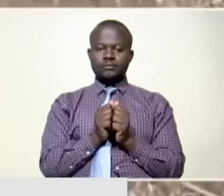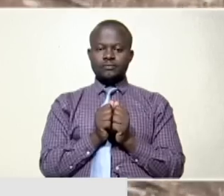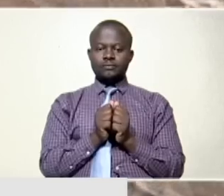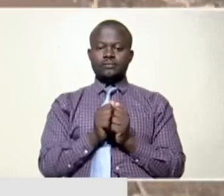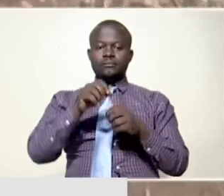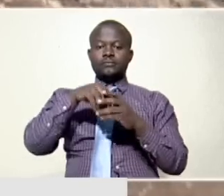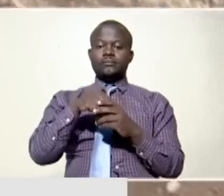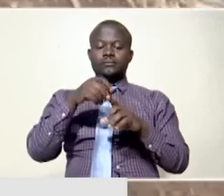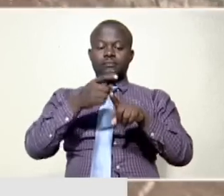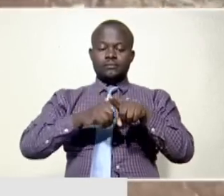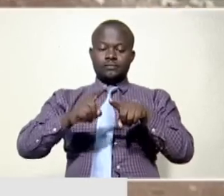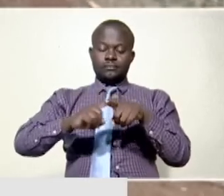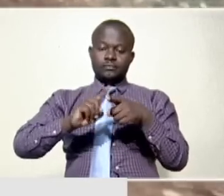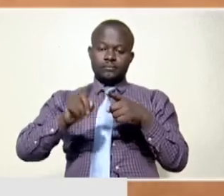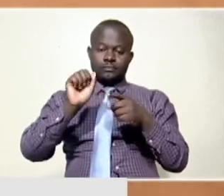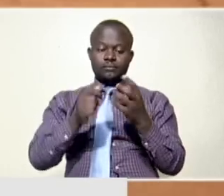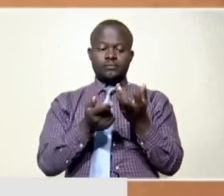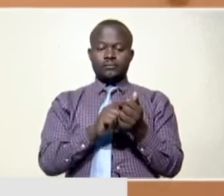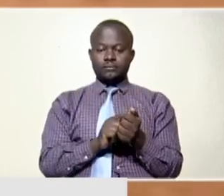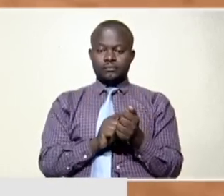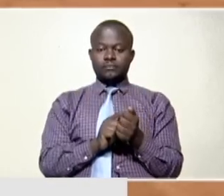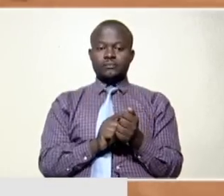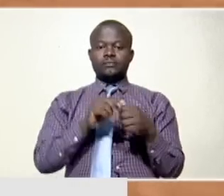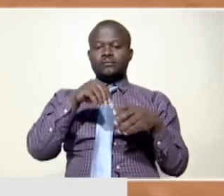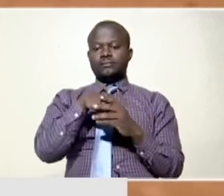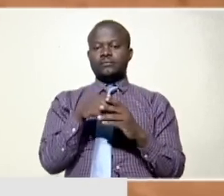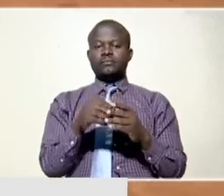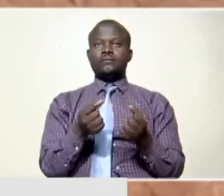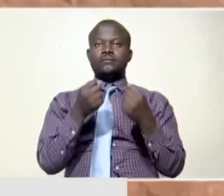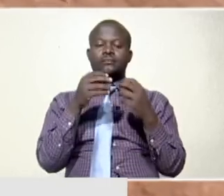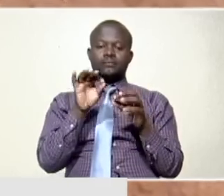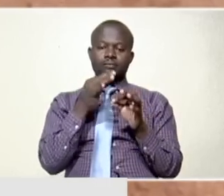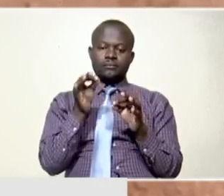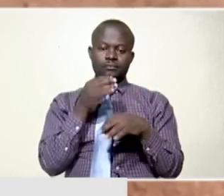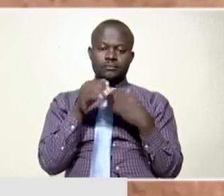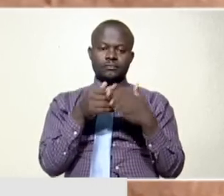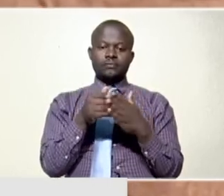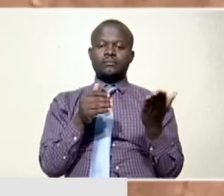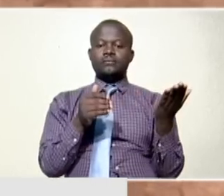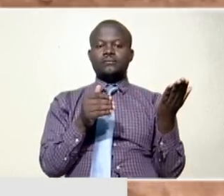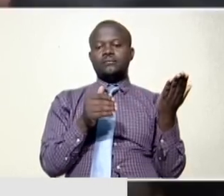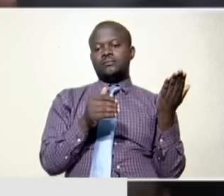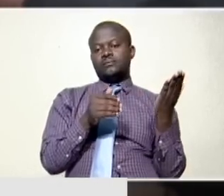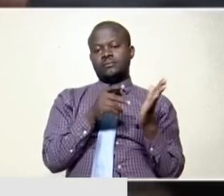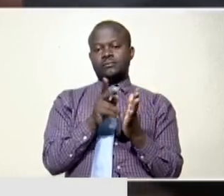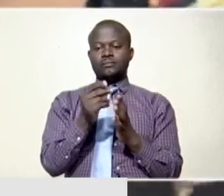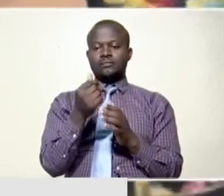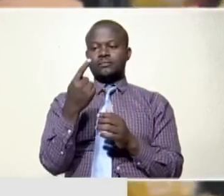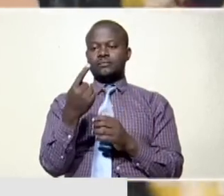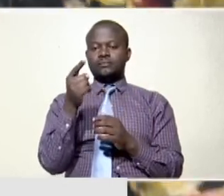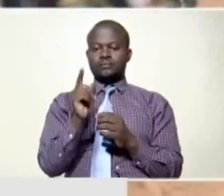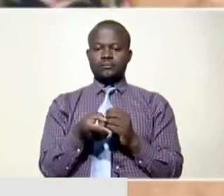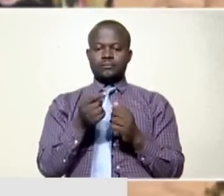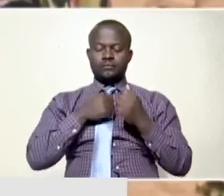harimo ibijumba ushobora kubara hari imifungo nkinga y'imboga iseri y'igitoki ry'amabere 10 riragura amafaranga 1000 y'u